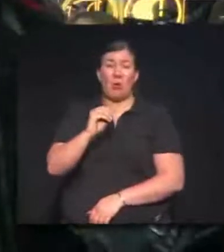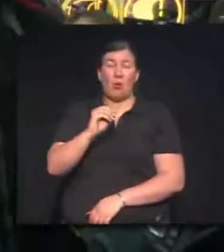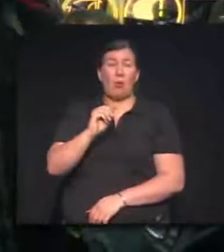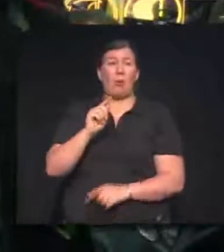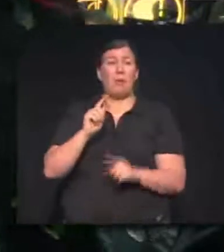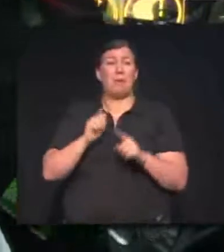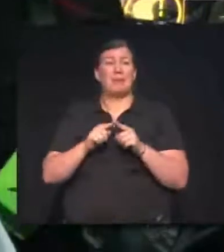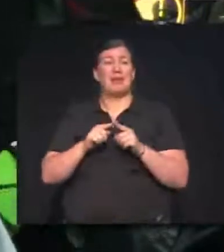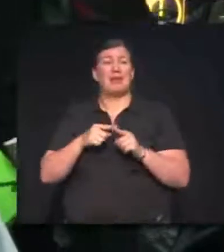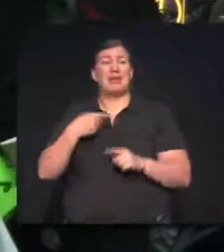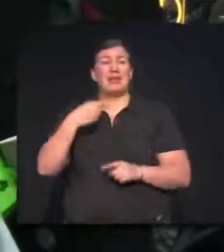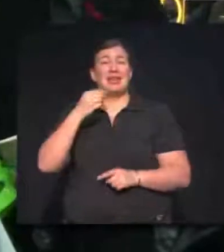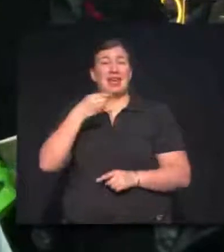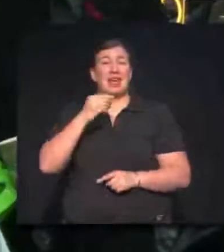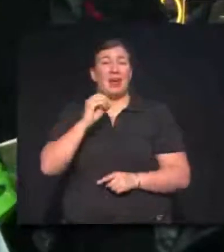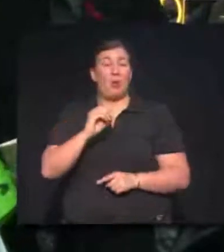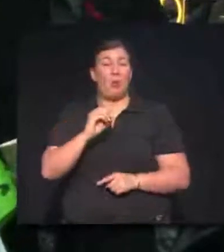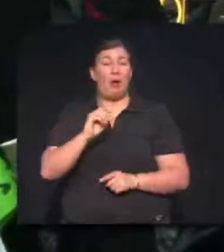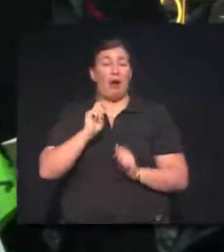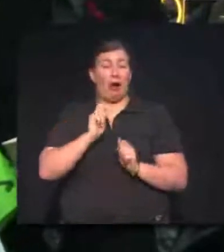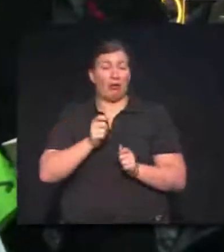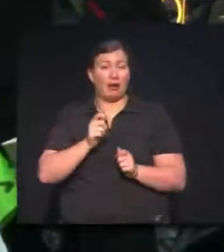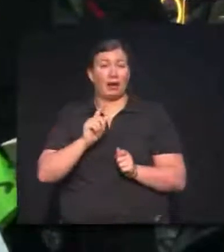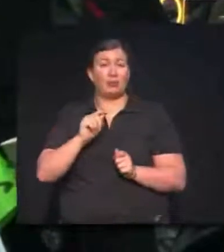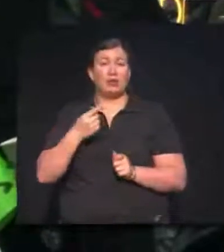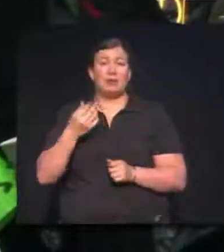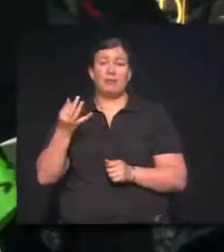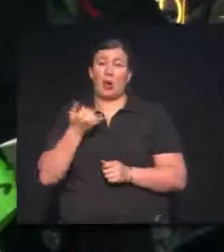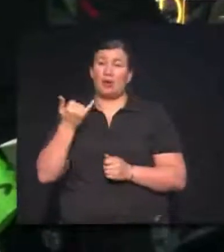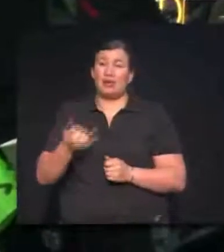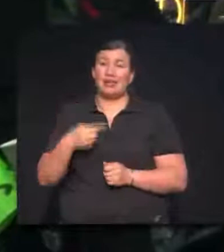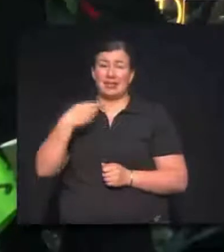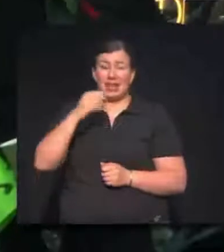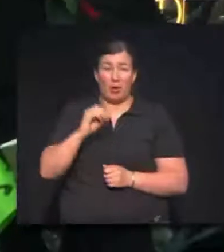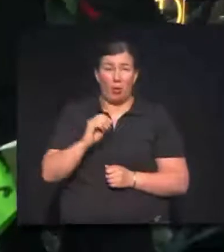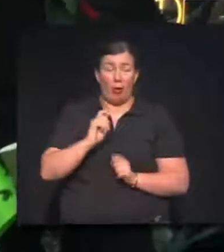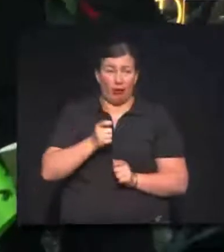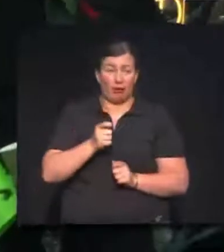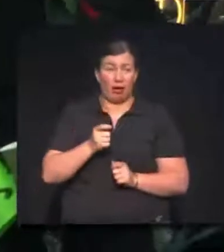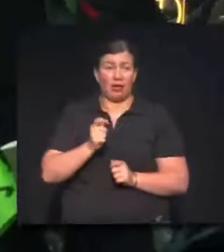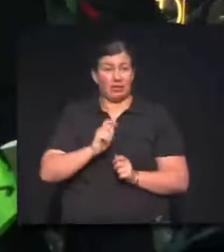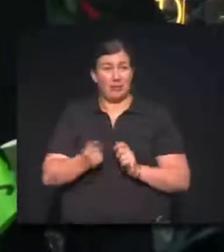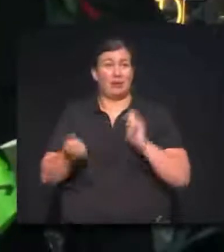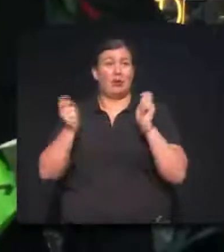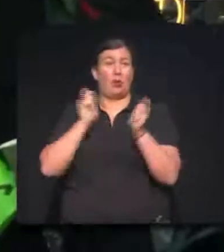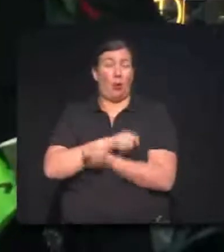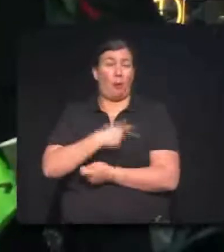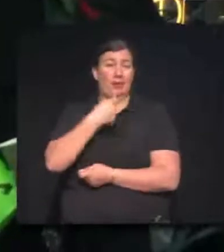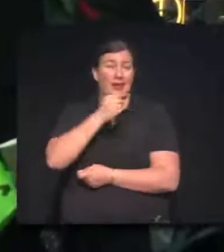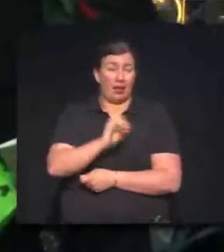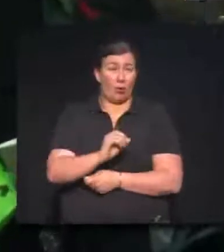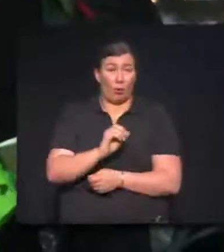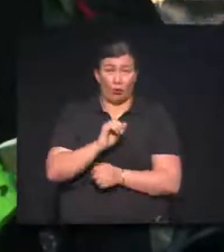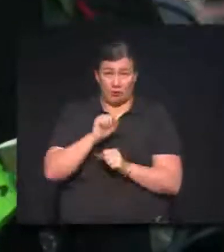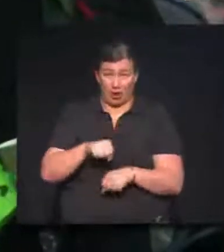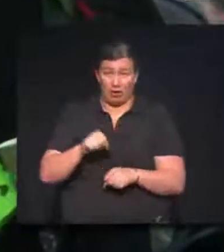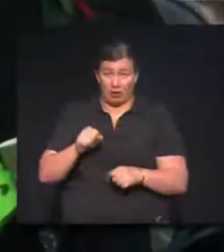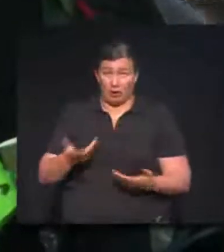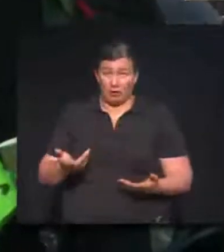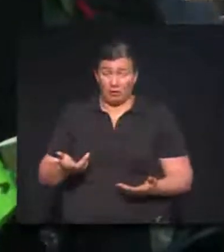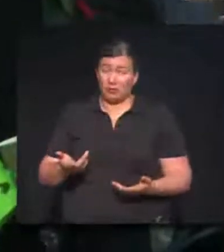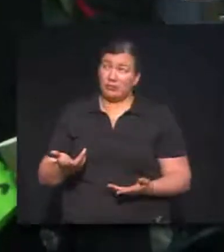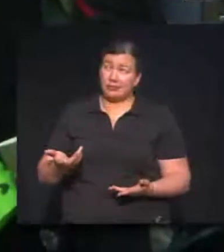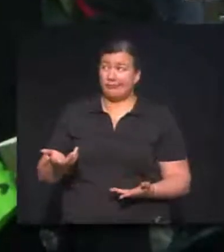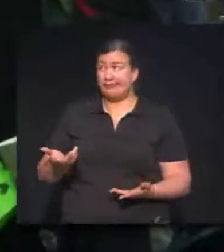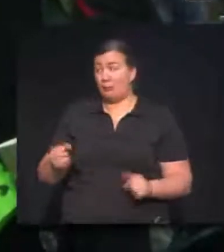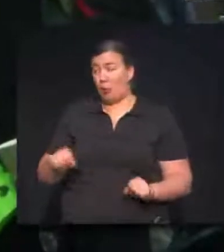können dann erfahre ich jetzt davon aus dass wir erst einmal einen Antrag auf Änderung der Geschäftsordnung bekommen jetzt erstmal oder das kann passieren dass der kommt ja